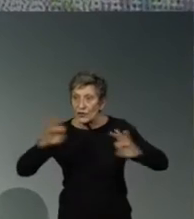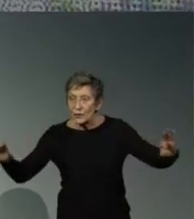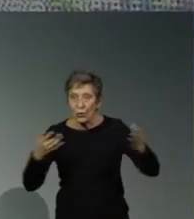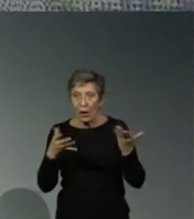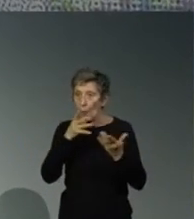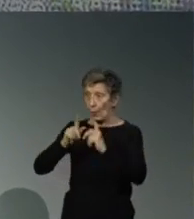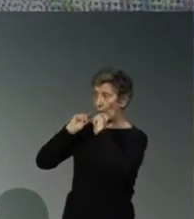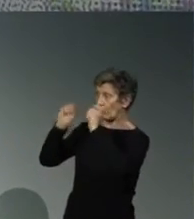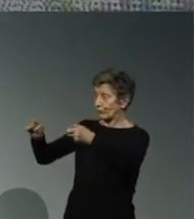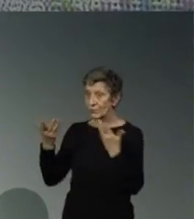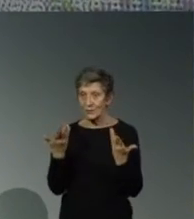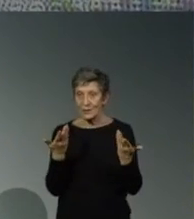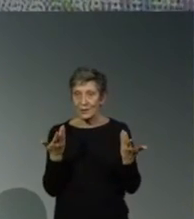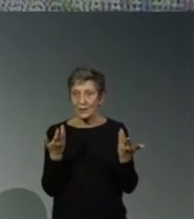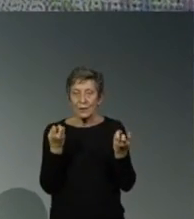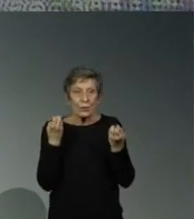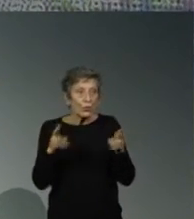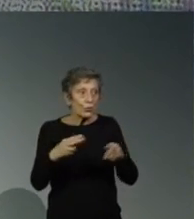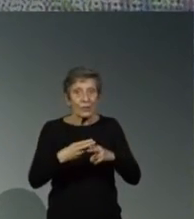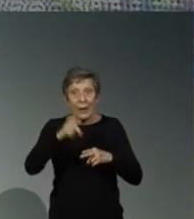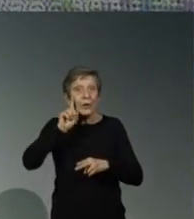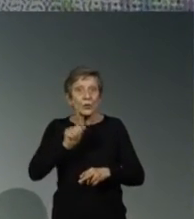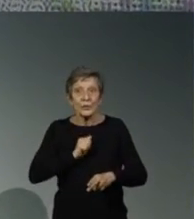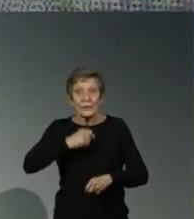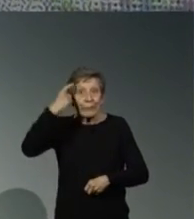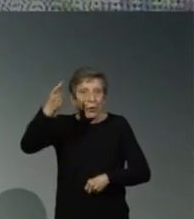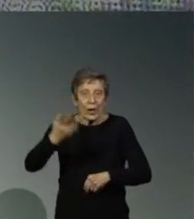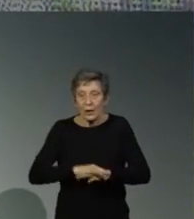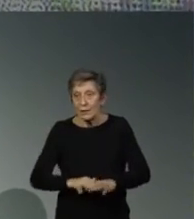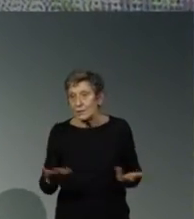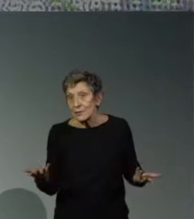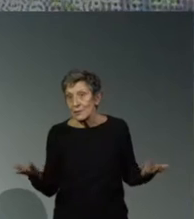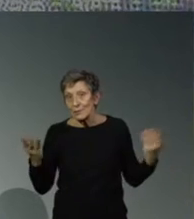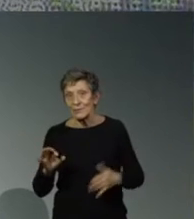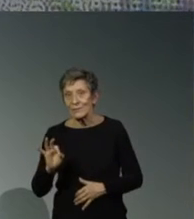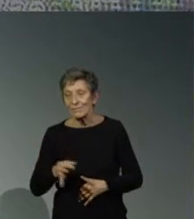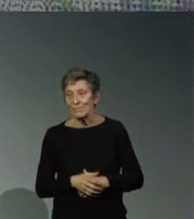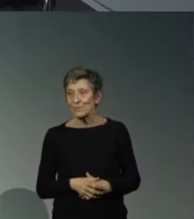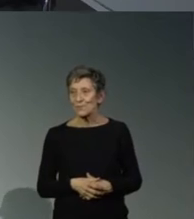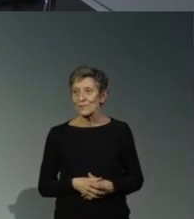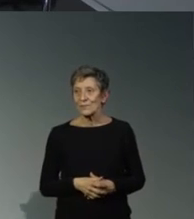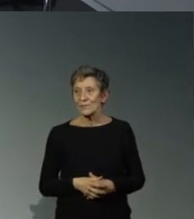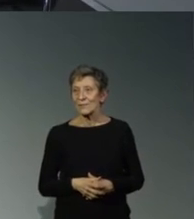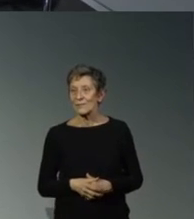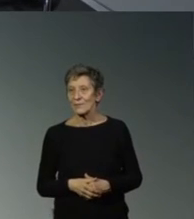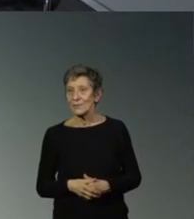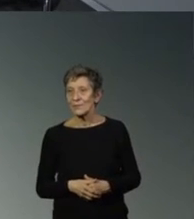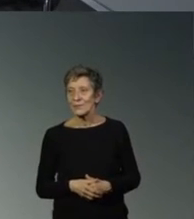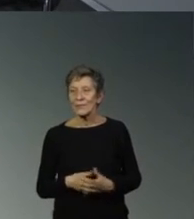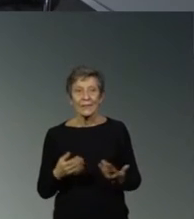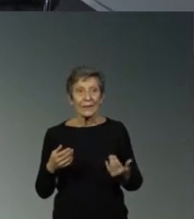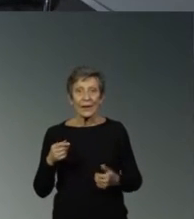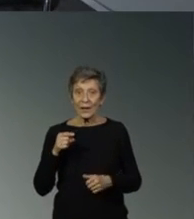déléguer. Enfin, en fait, sinon, c'est du suicide mental. Enfin, je veux dire, c'est un renoncement. Mais voilà. Ouais. Vous, Nathalie